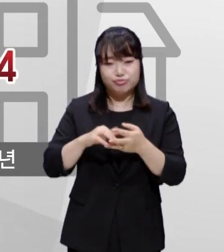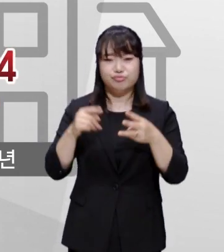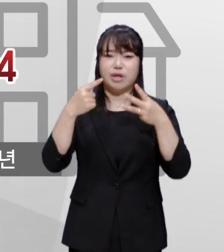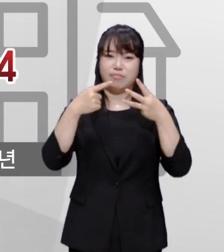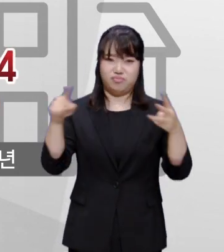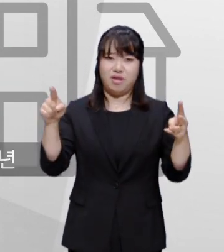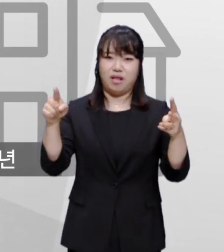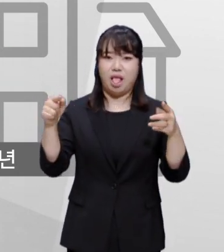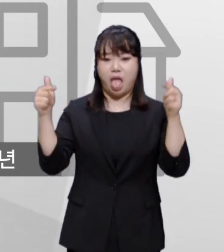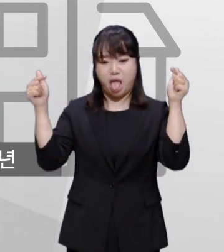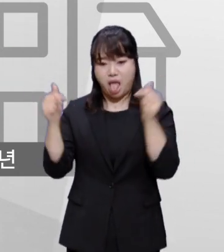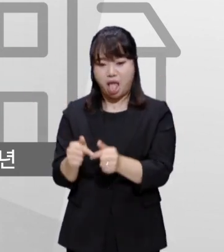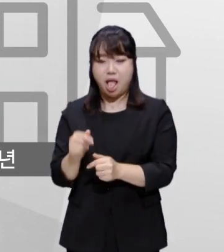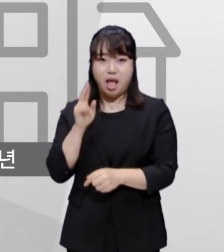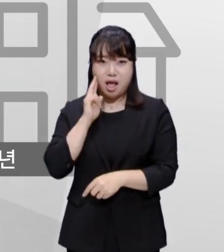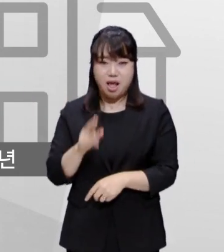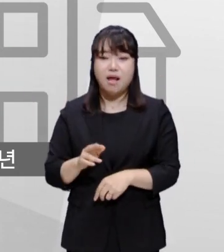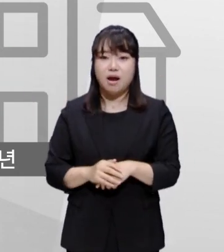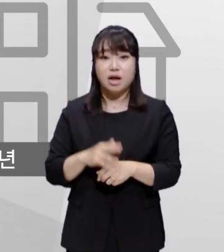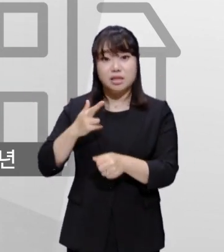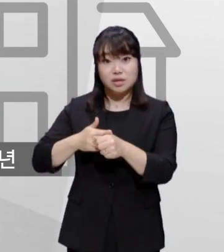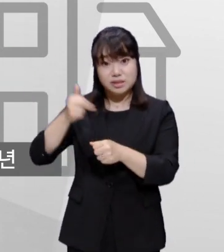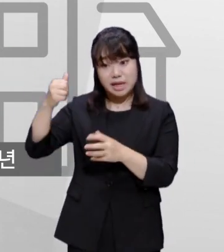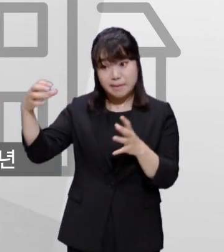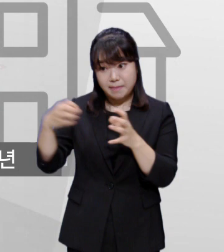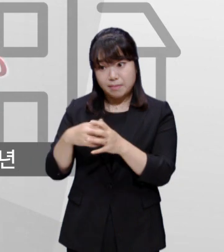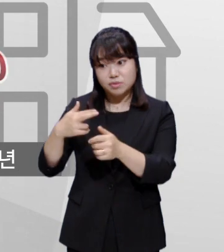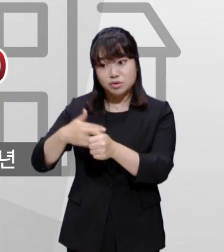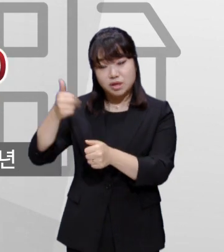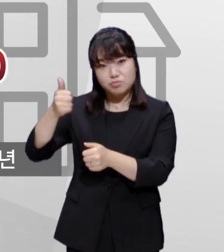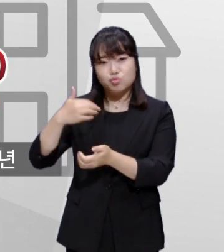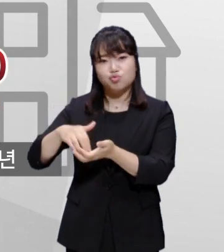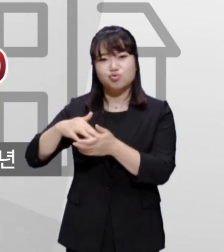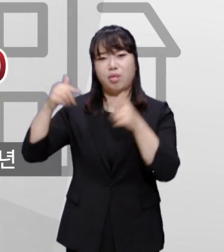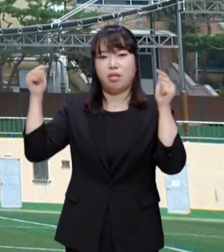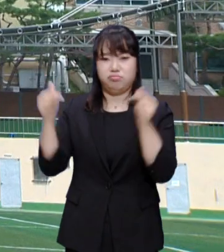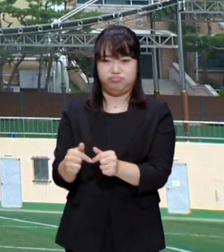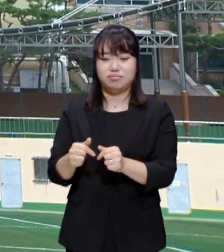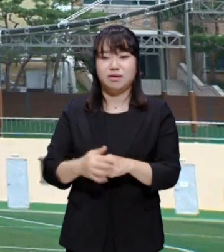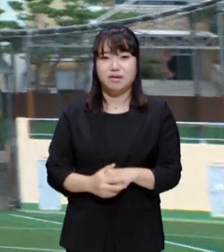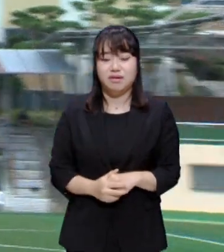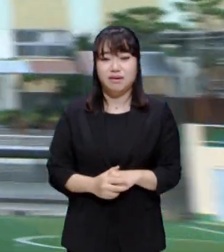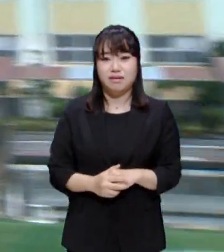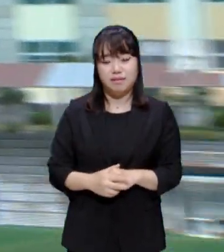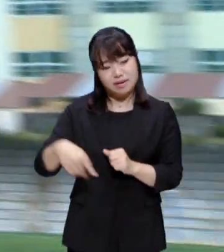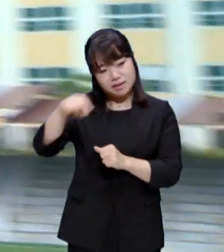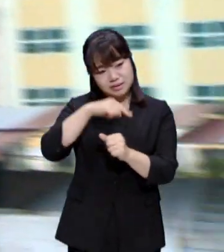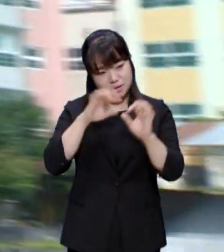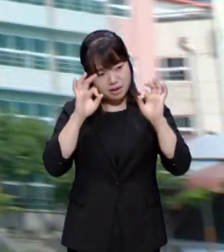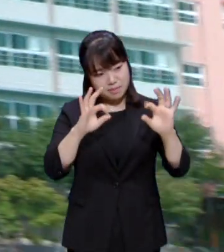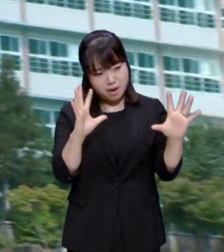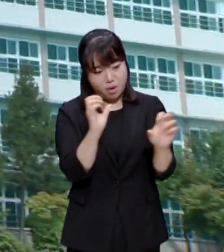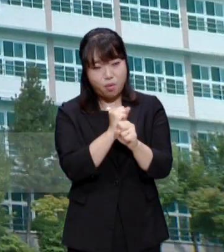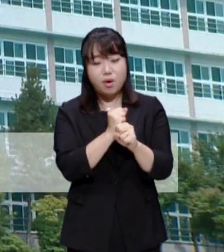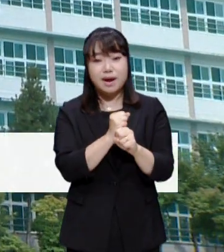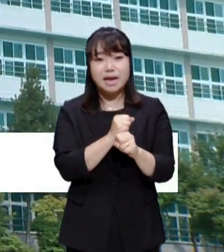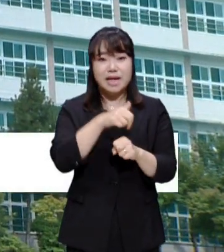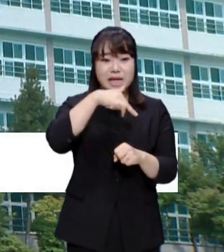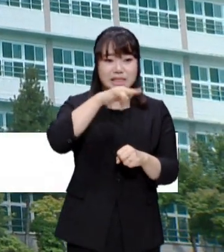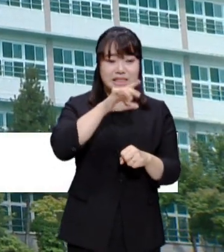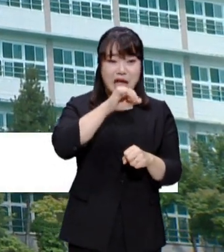1로 줄었습니다. 선생님을 포함한 교원 수도 급감했습니다. 이에 따라